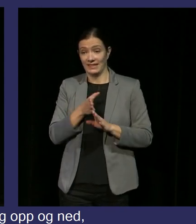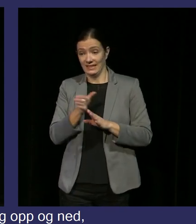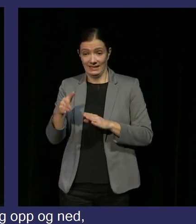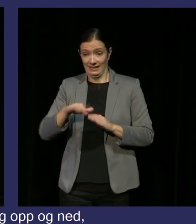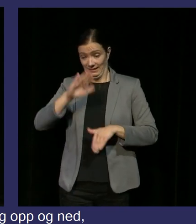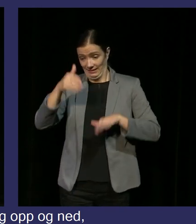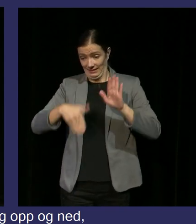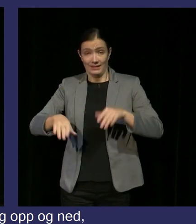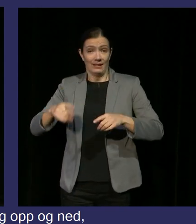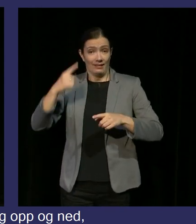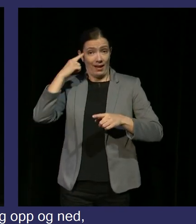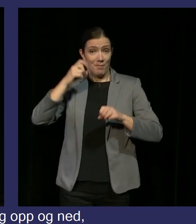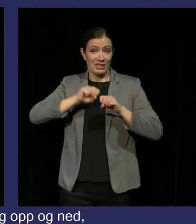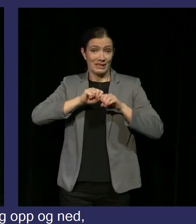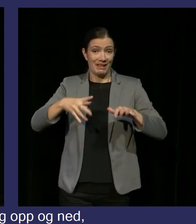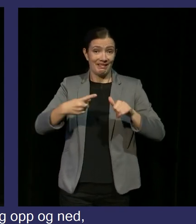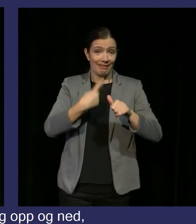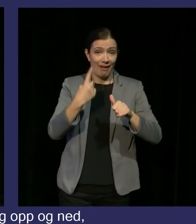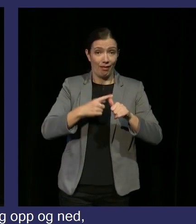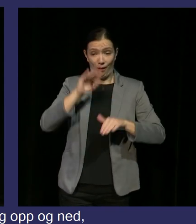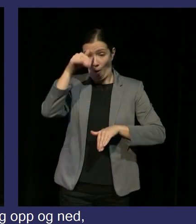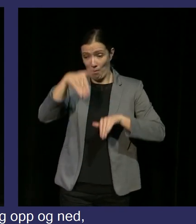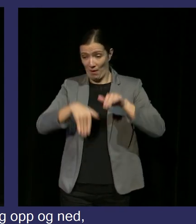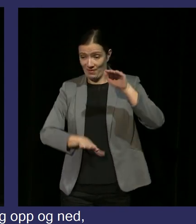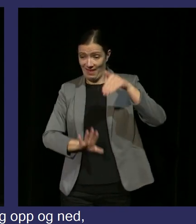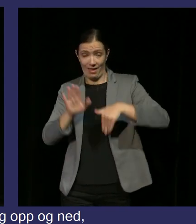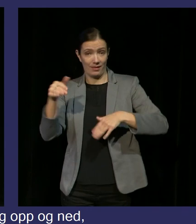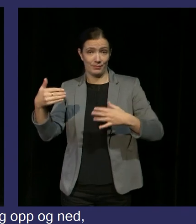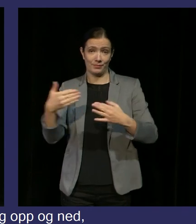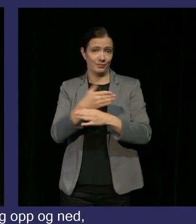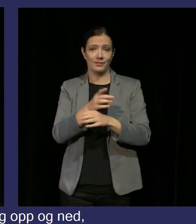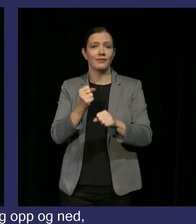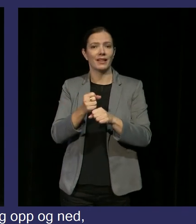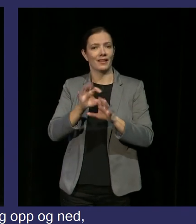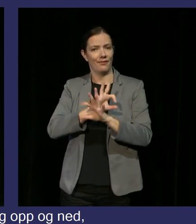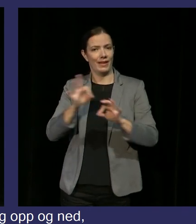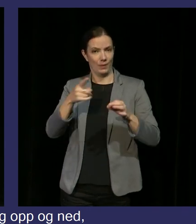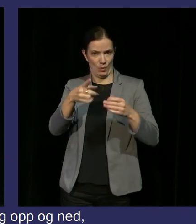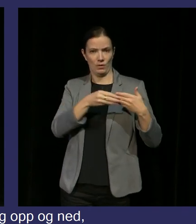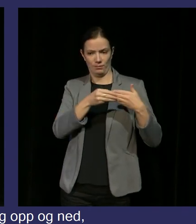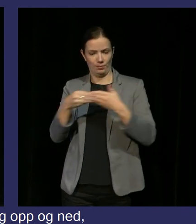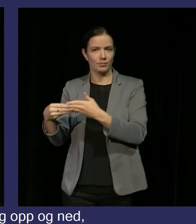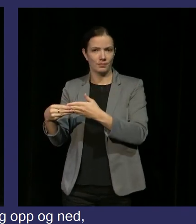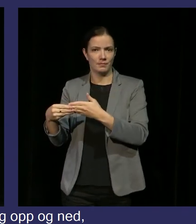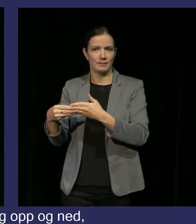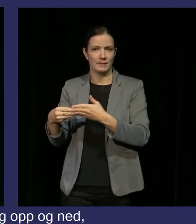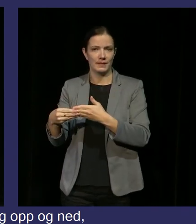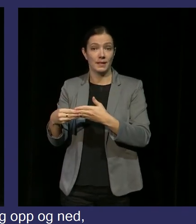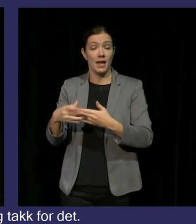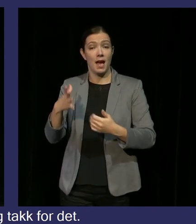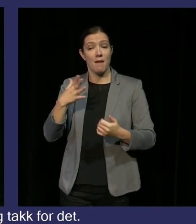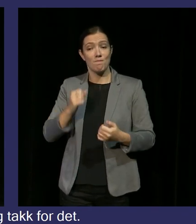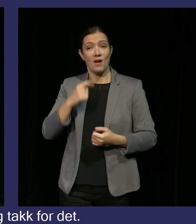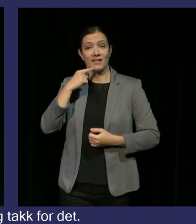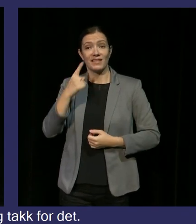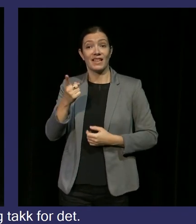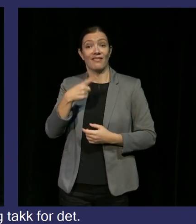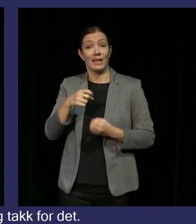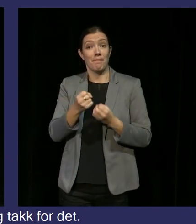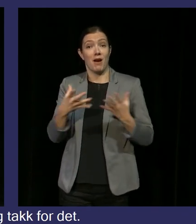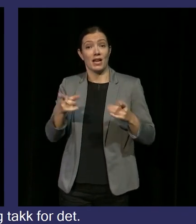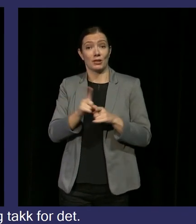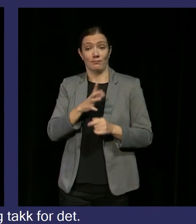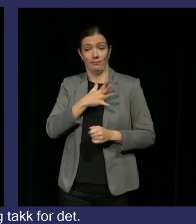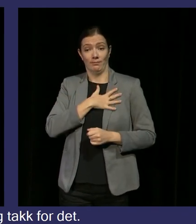svingingene i smittetal og opp og ned og frem og tilbake. Så det vil jeg bare si, at vi er mange som setter pris